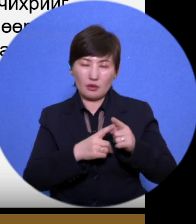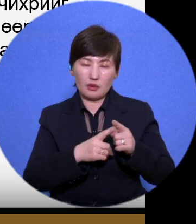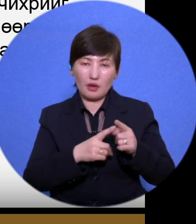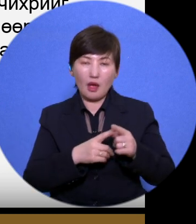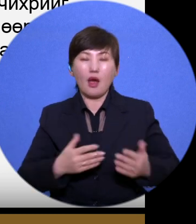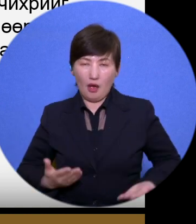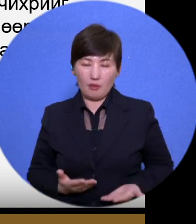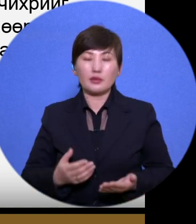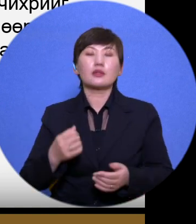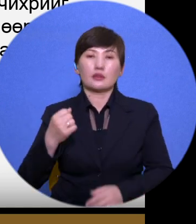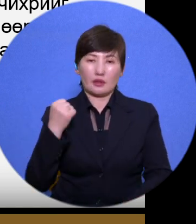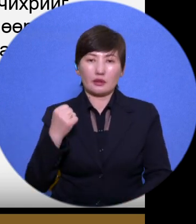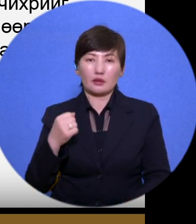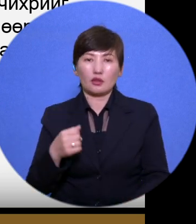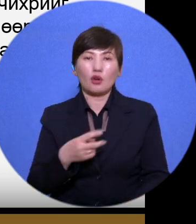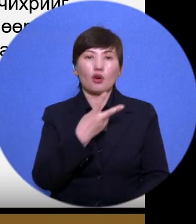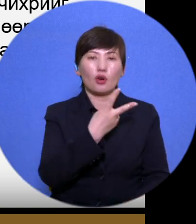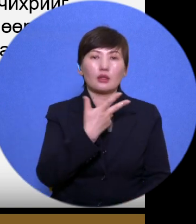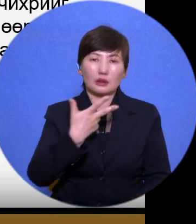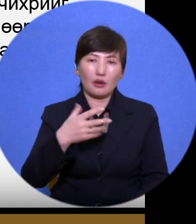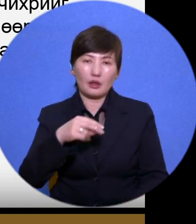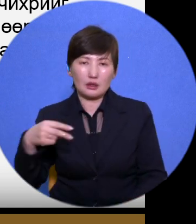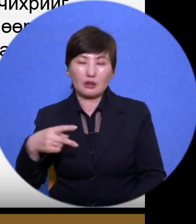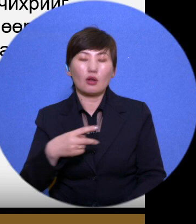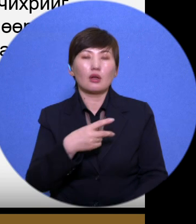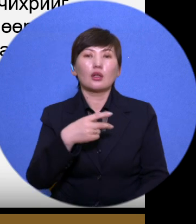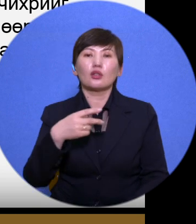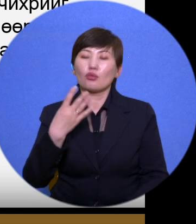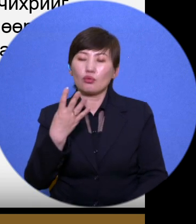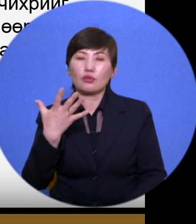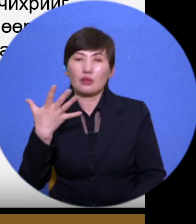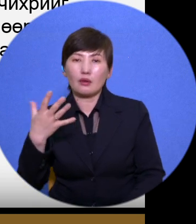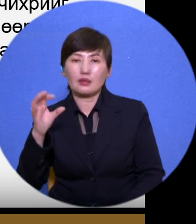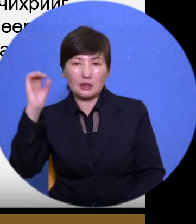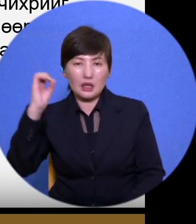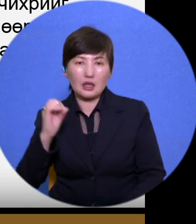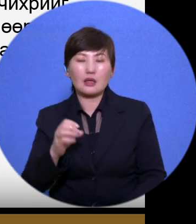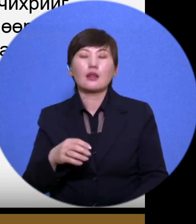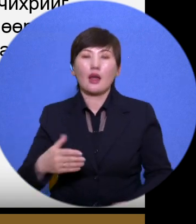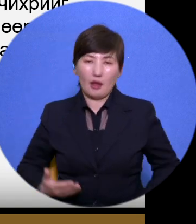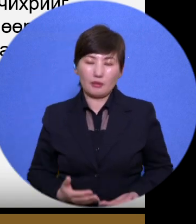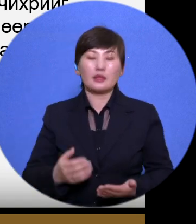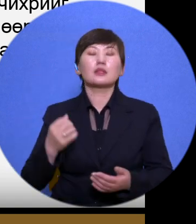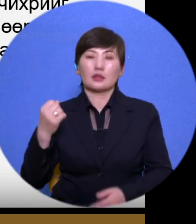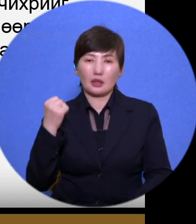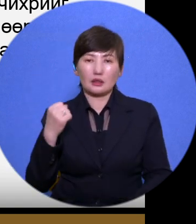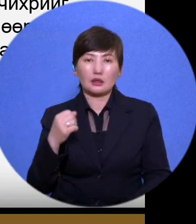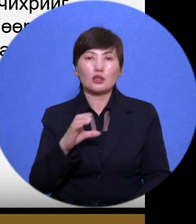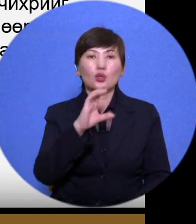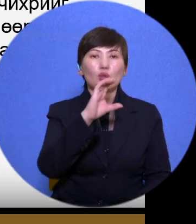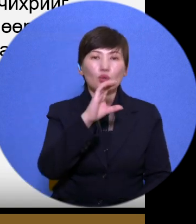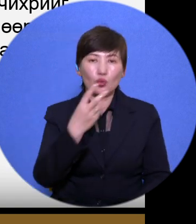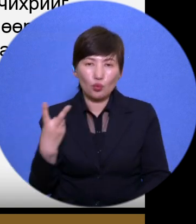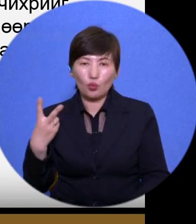Тэгээ 25-аас 45 градусын Цельсиэд бол амьдрах чадвартай нян юм байна. За, сүүн хүчлийн нян бол хоороо нөгөө